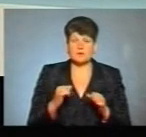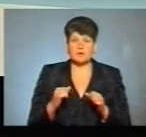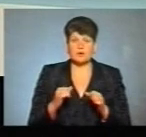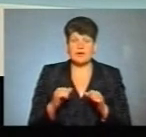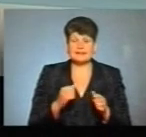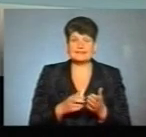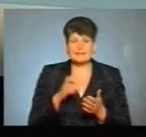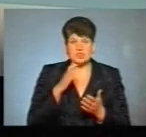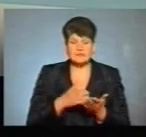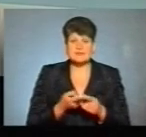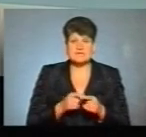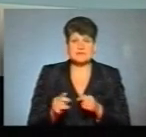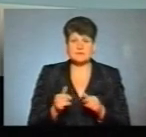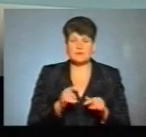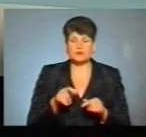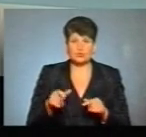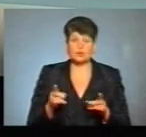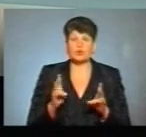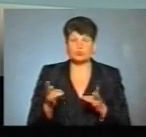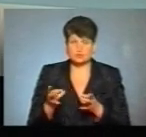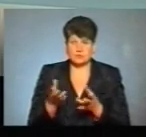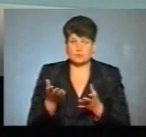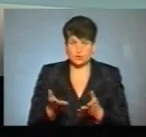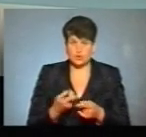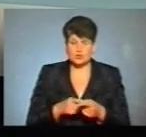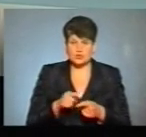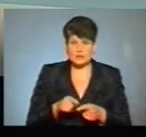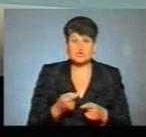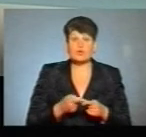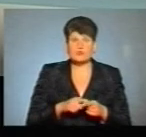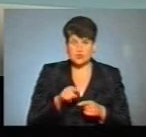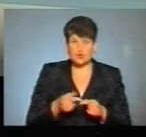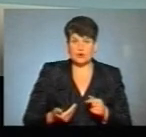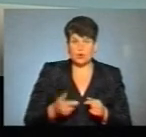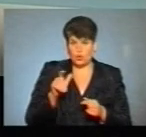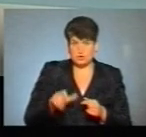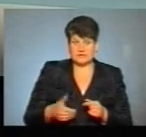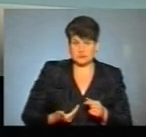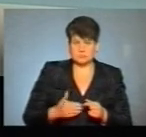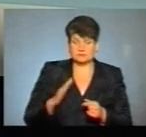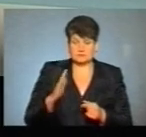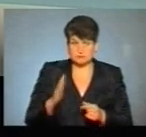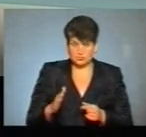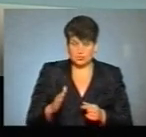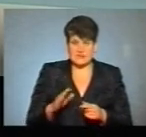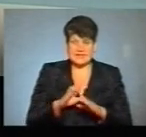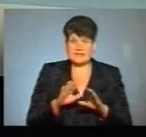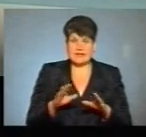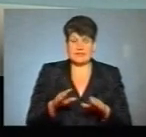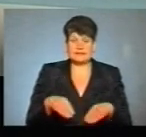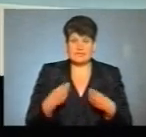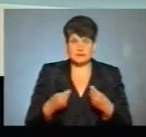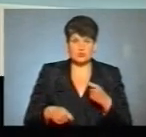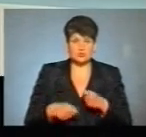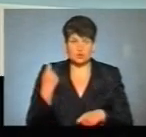управляти державою – це забезпечувати людей, які цього потребують, і якщо від цього виживе людина, і воно не принесе більше